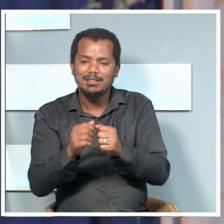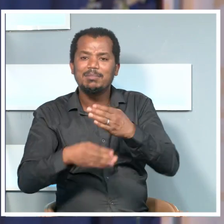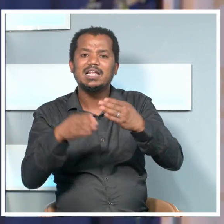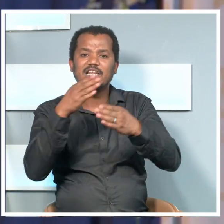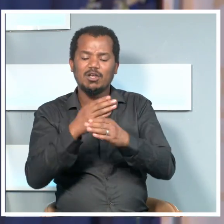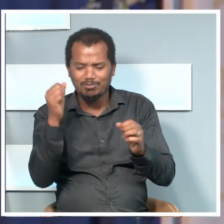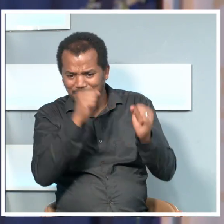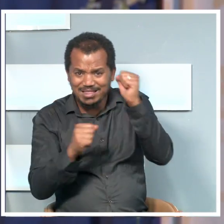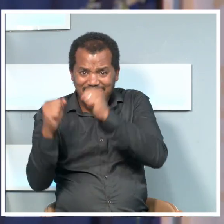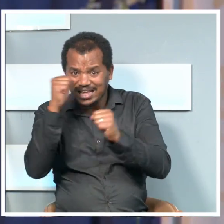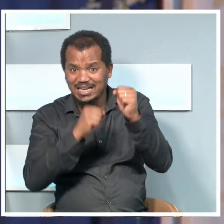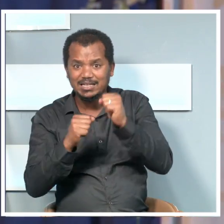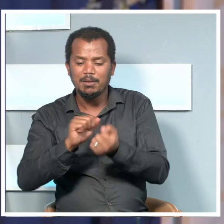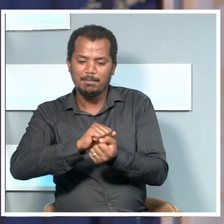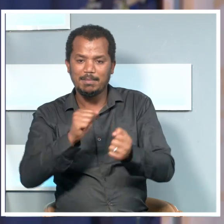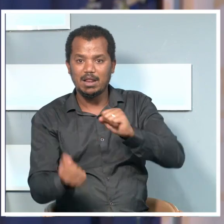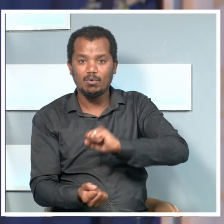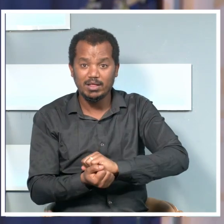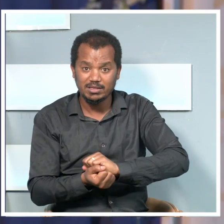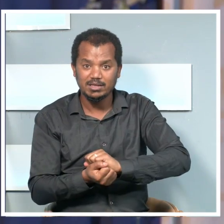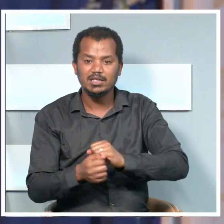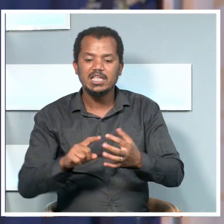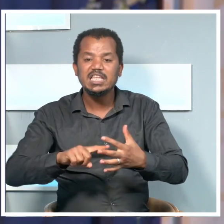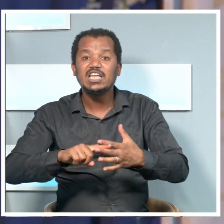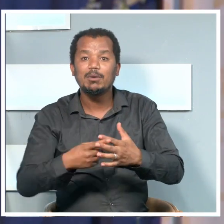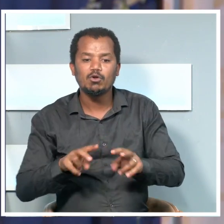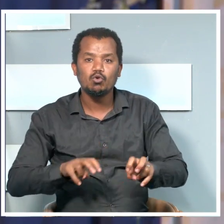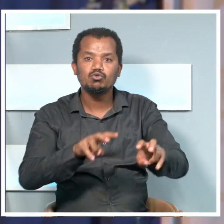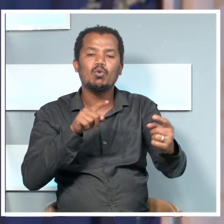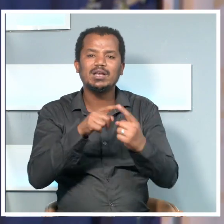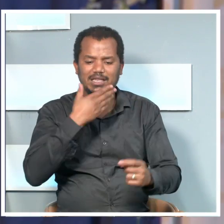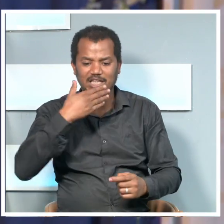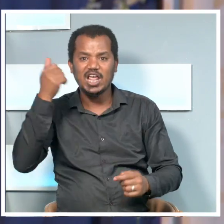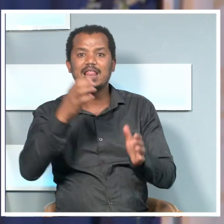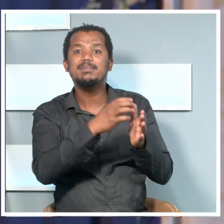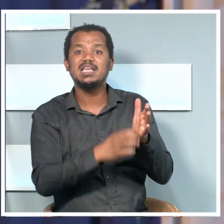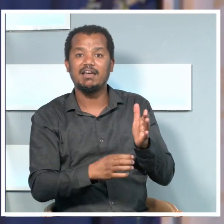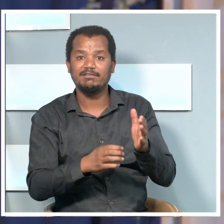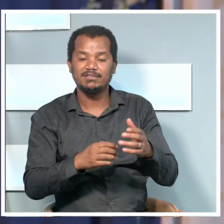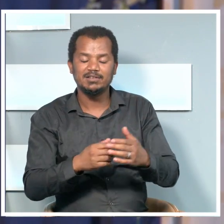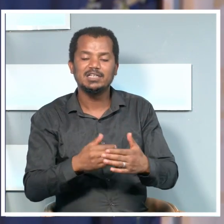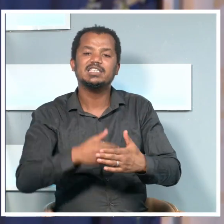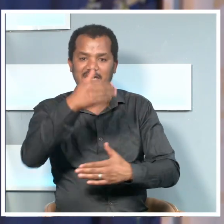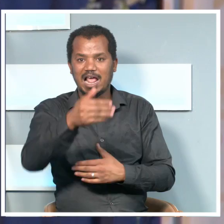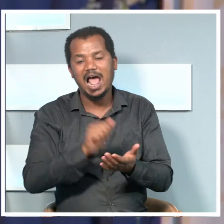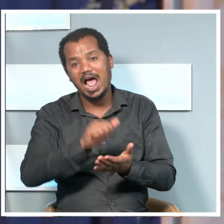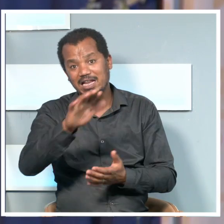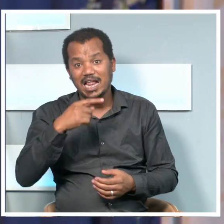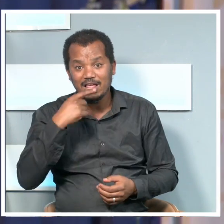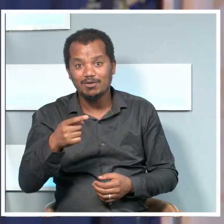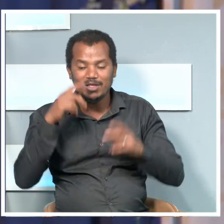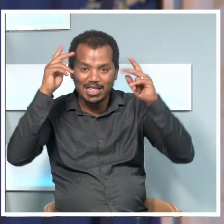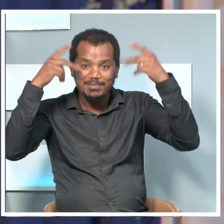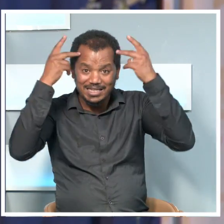በጋራ በየደረጃው በመታገልና በመለወጥ የጀመርነውን ጉዞ ወደ ተሻለ ምዕራፍ እንድናሻግር